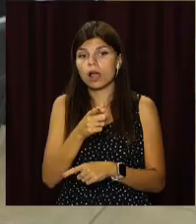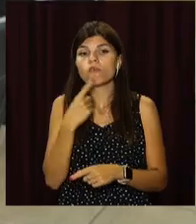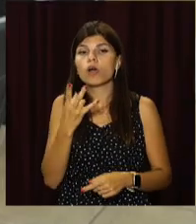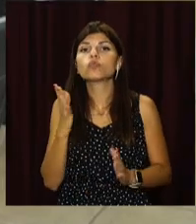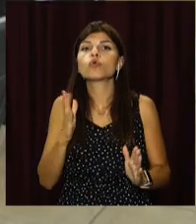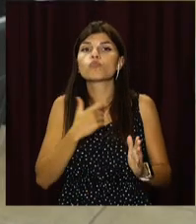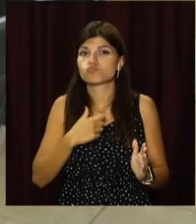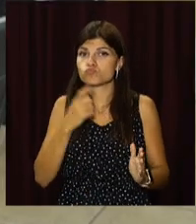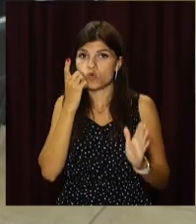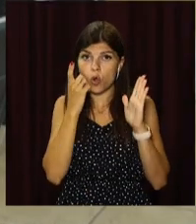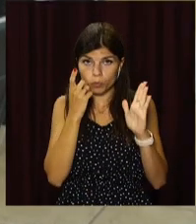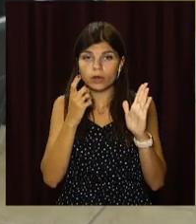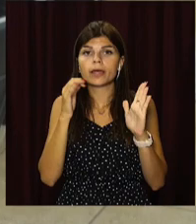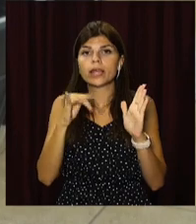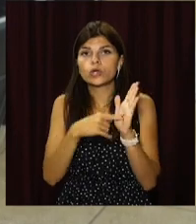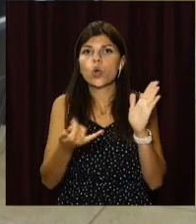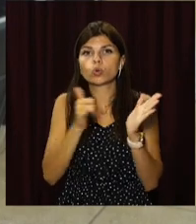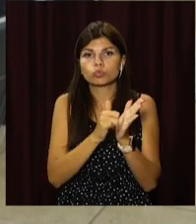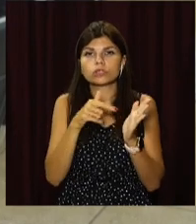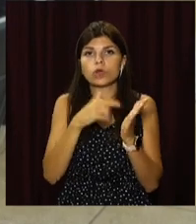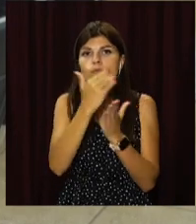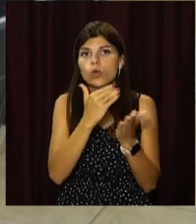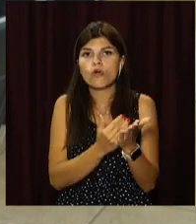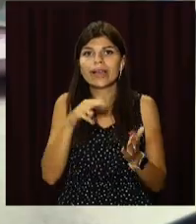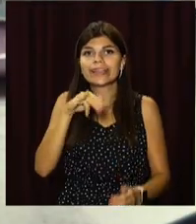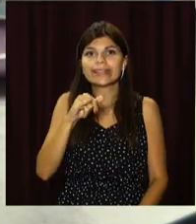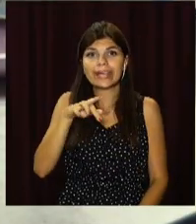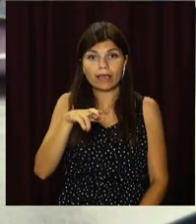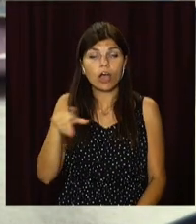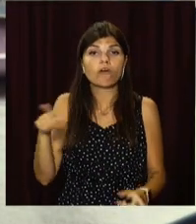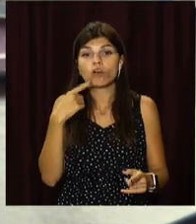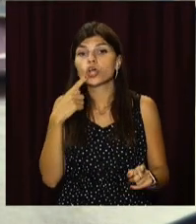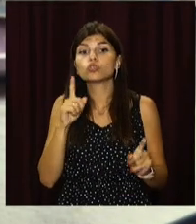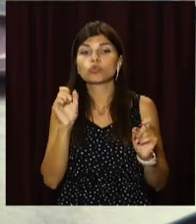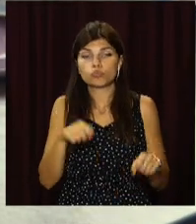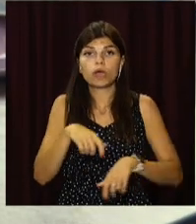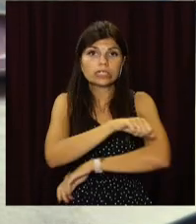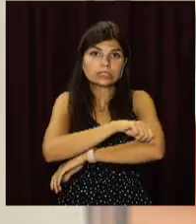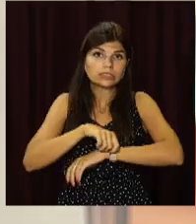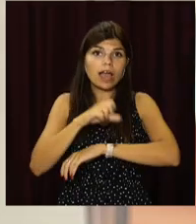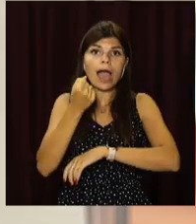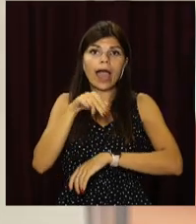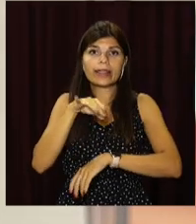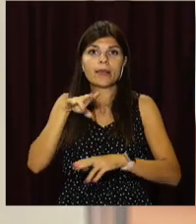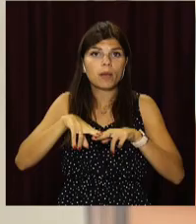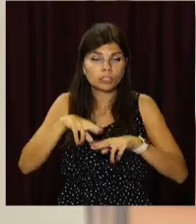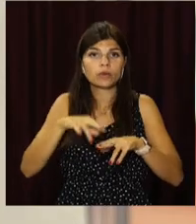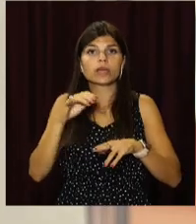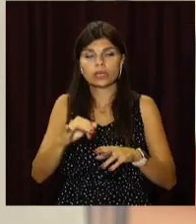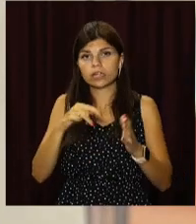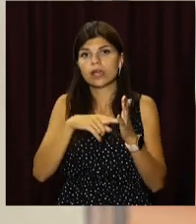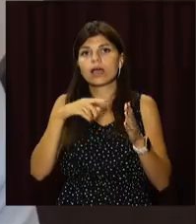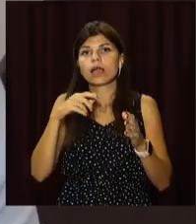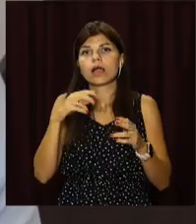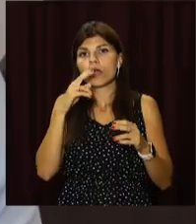собі лише мобільний телефон та встановлений на ньому застосунок Дія. Наразі шерити можна закордонні ID-паспорти та